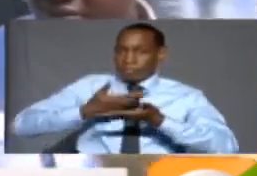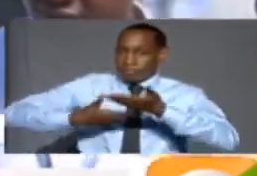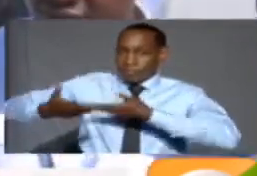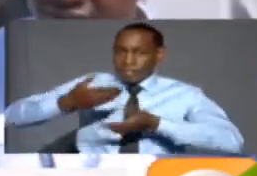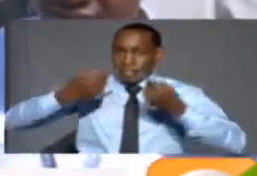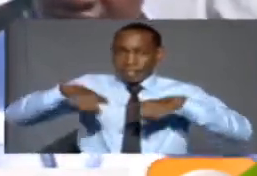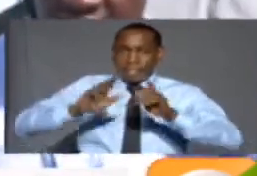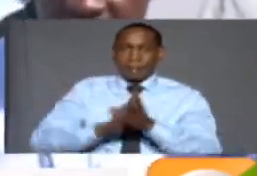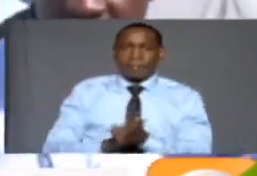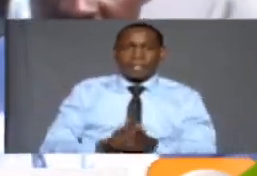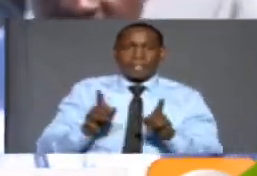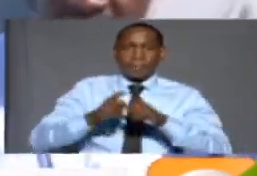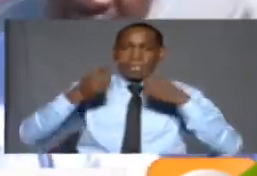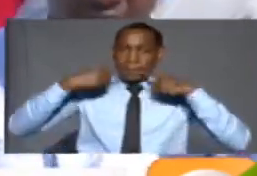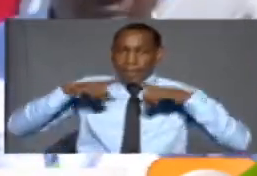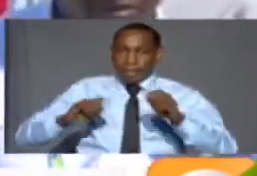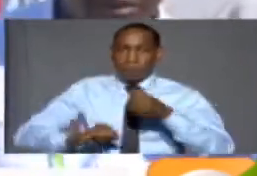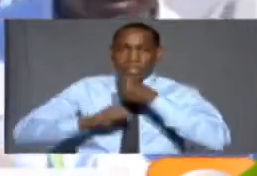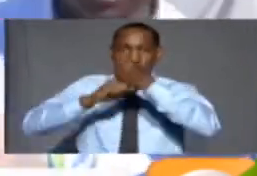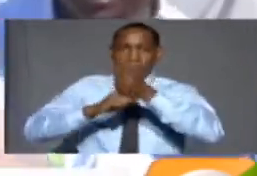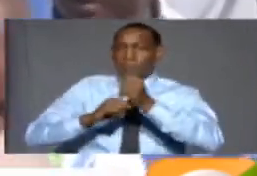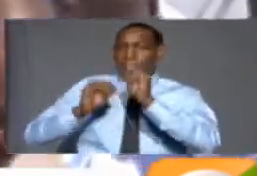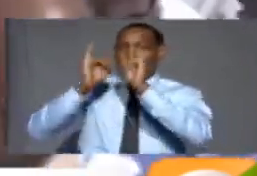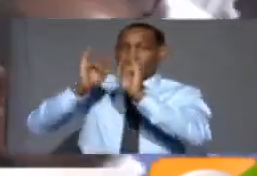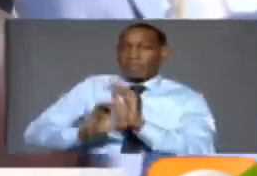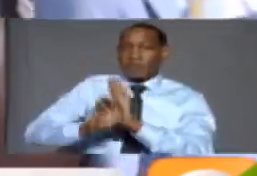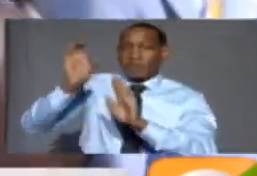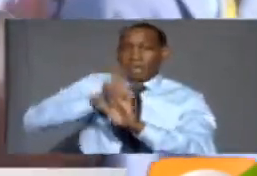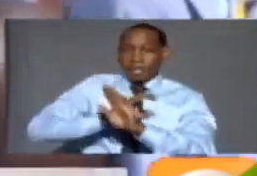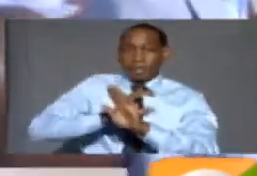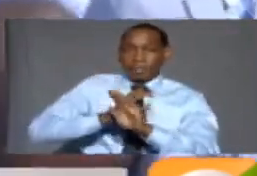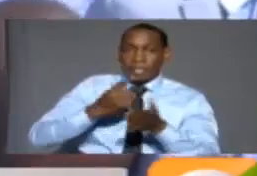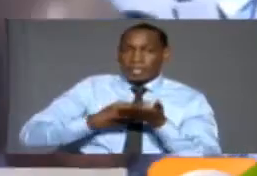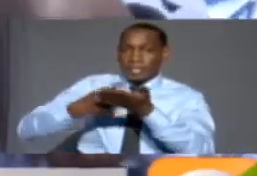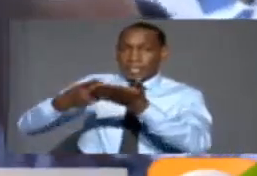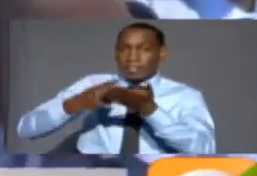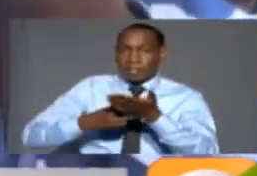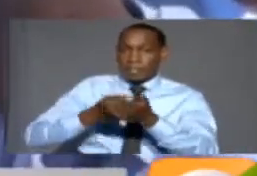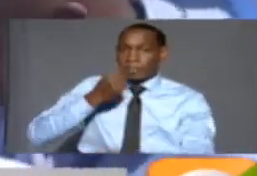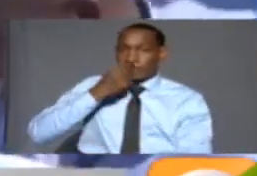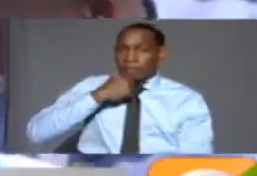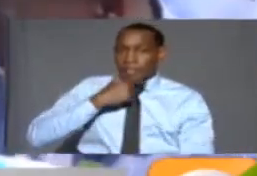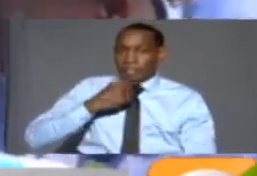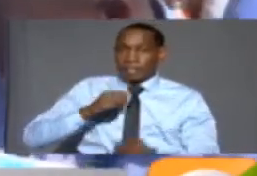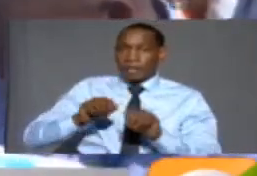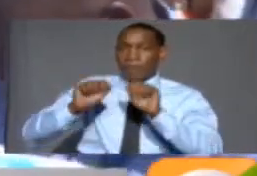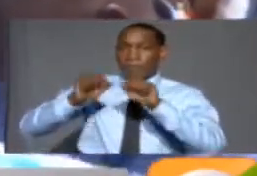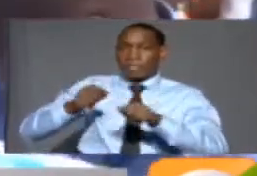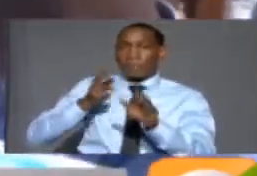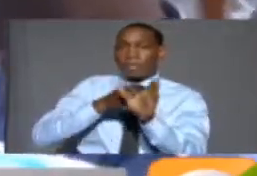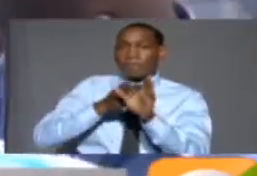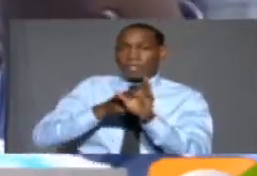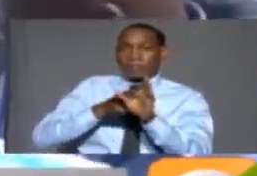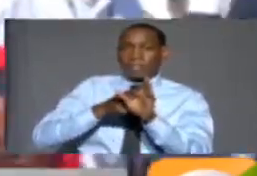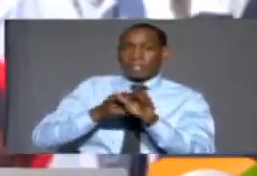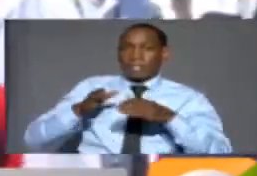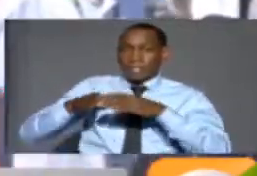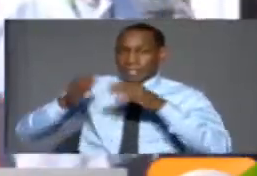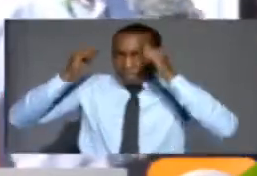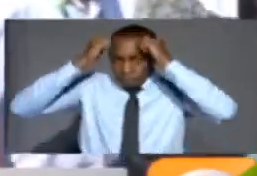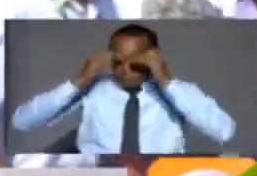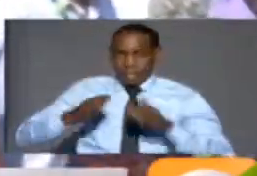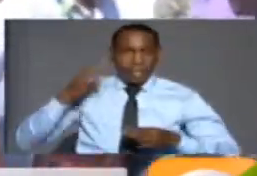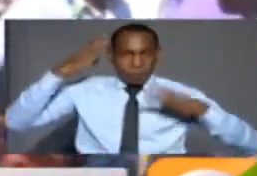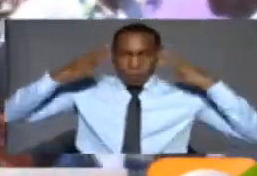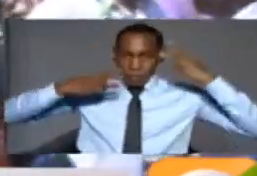wametangaza kuwa wanaunga mkono utekelezaji wa mtaala mpya, ila ni mjadala wa umri wa mapenzi kwa wanafunzi ambao umezua tumbo joto